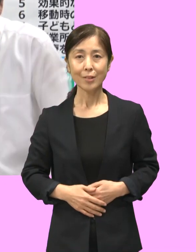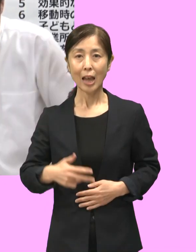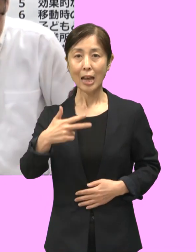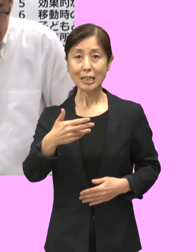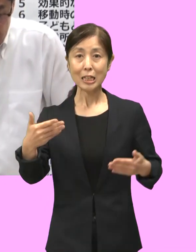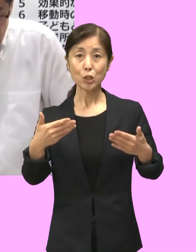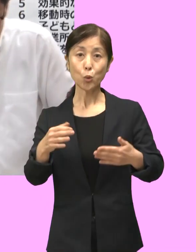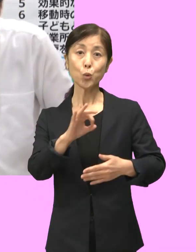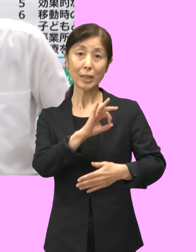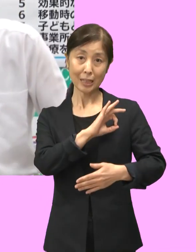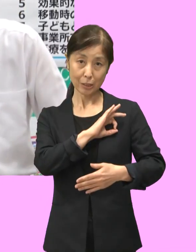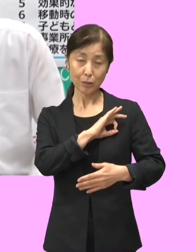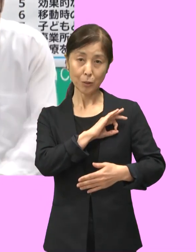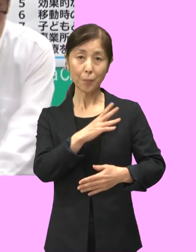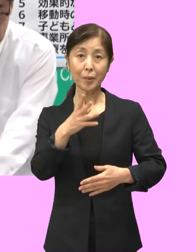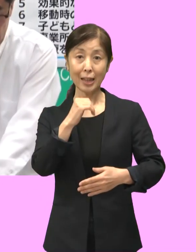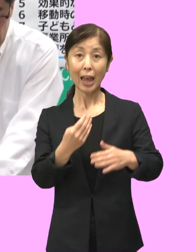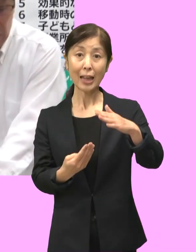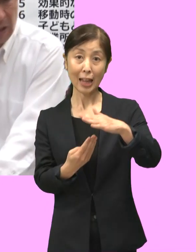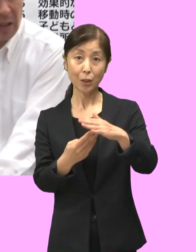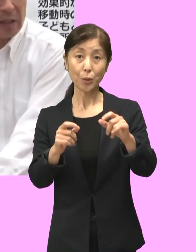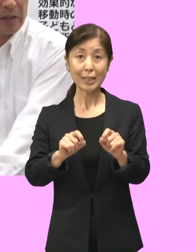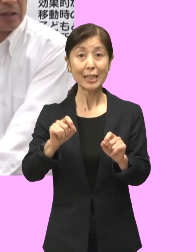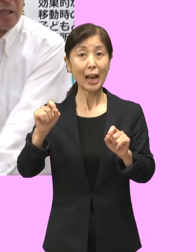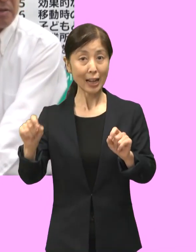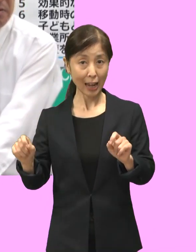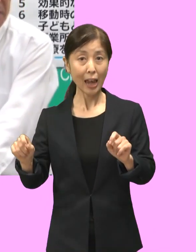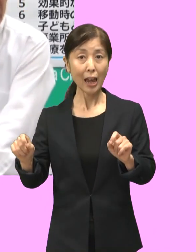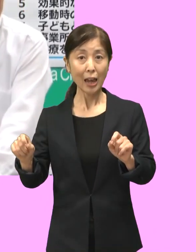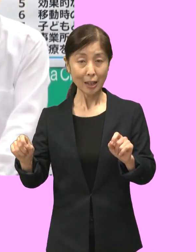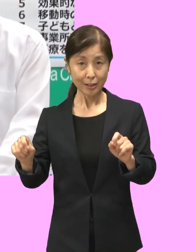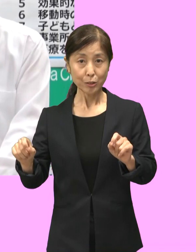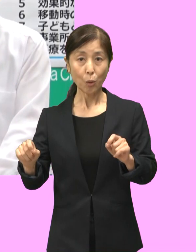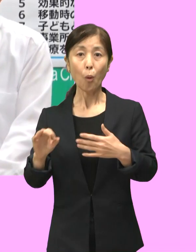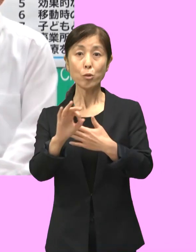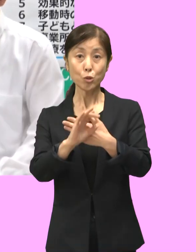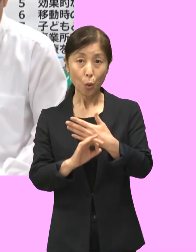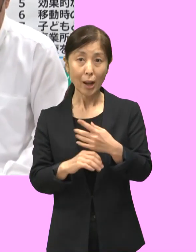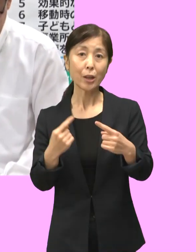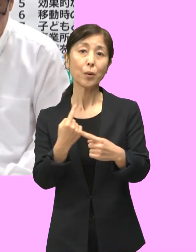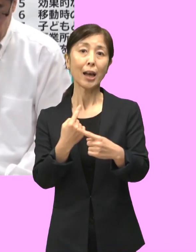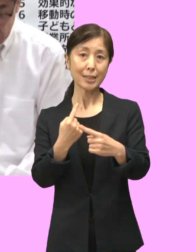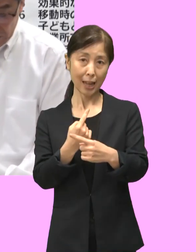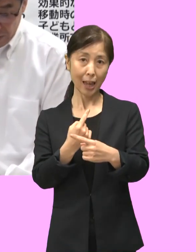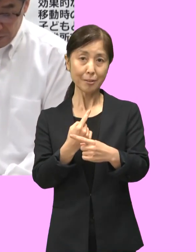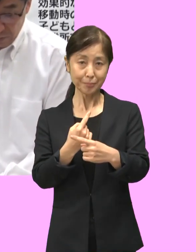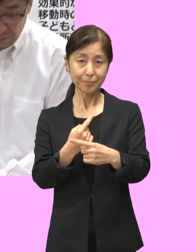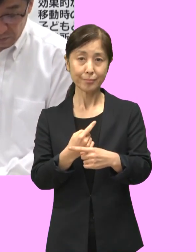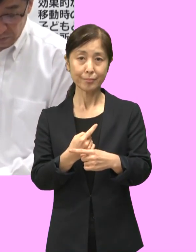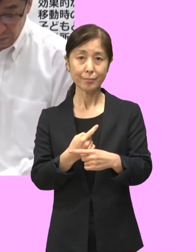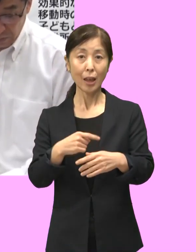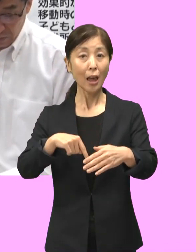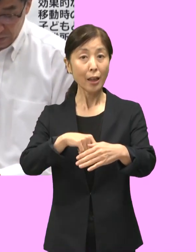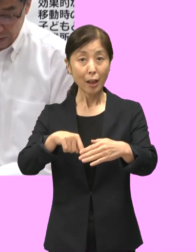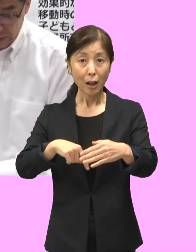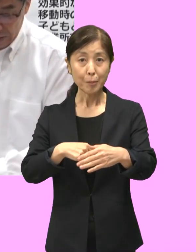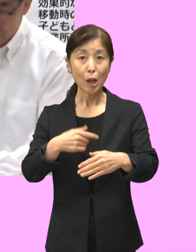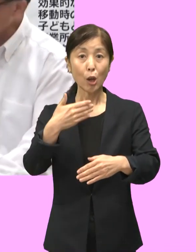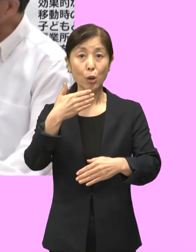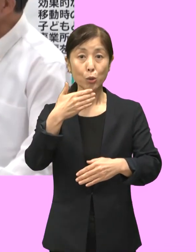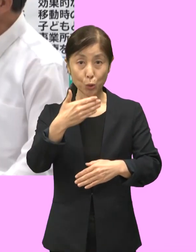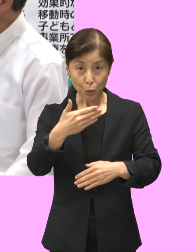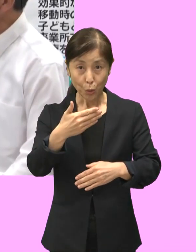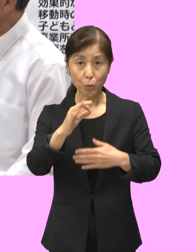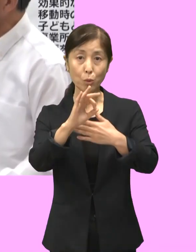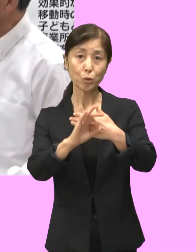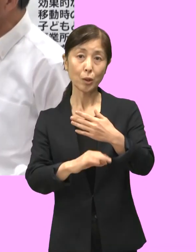市の職員のですね、定年の引き上げに関する条例の改正でありまして、給付法の、